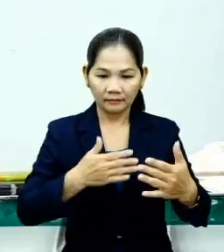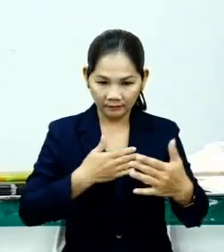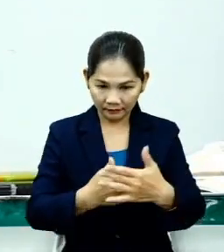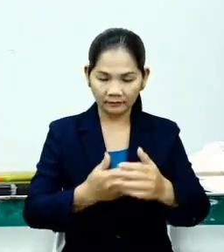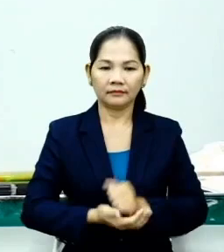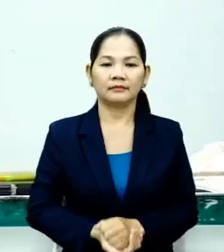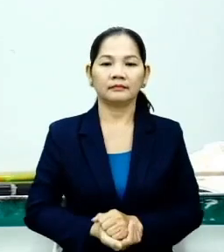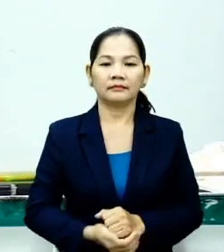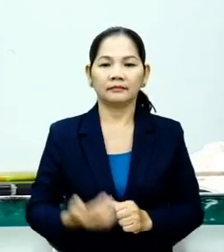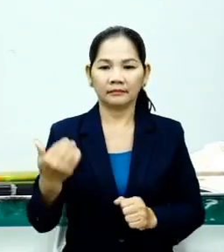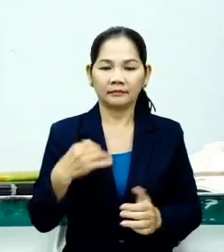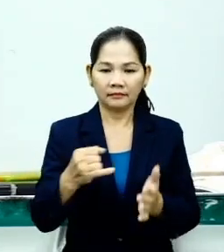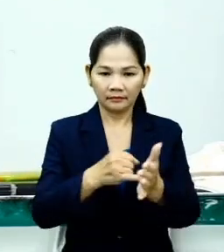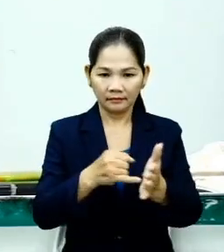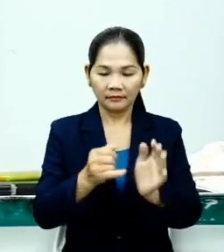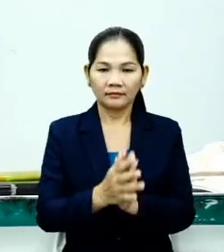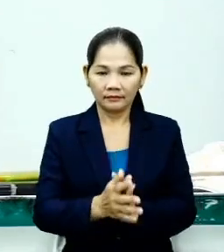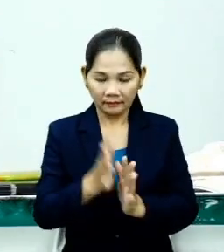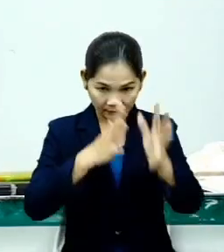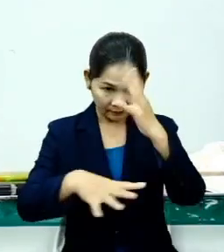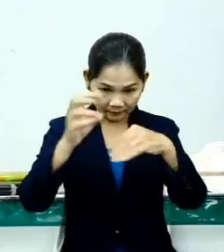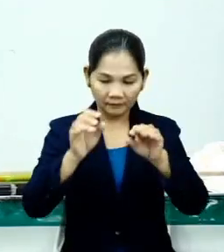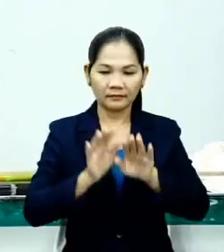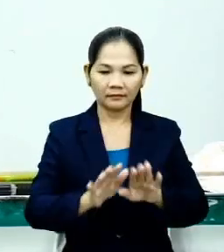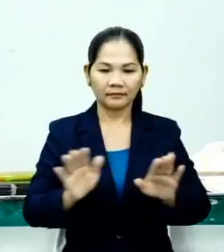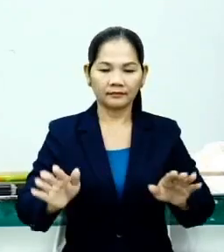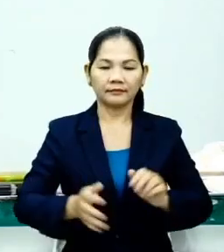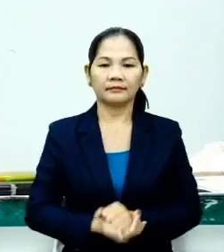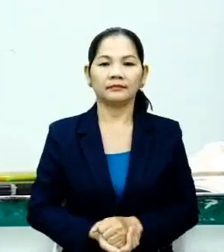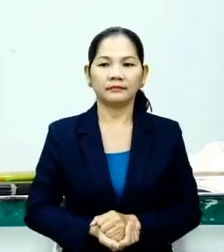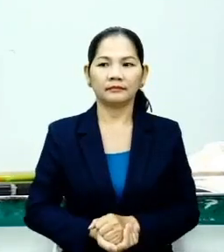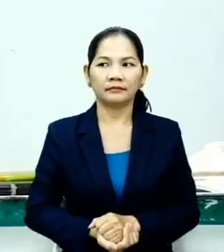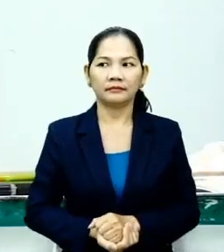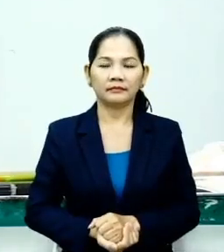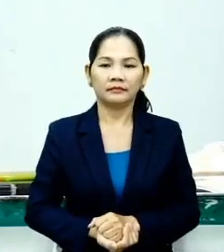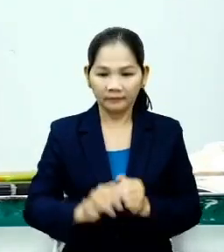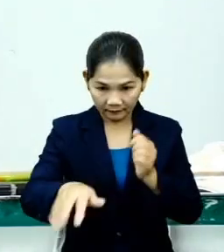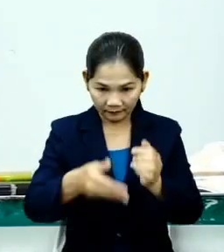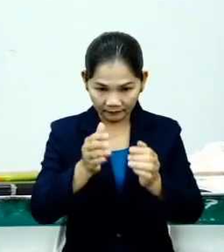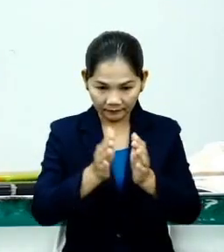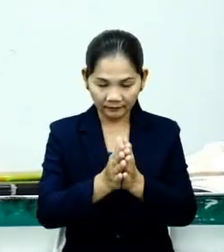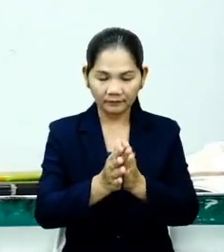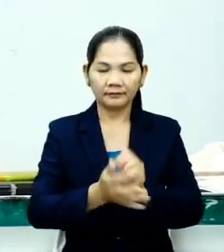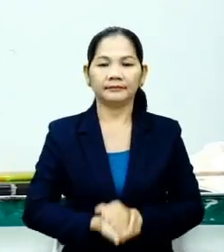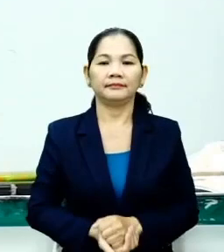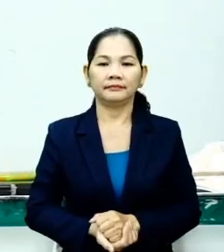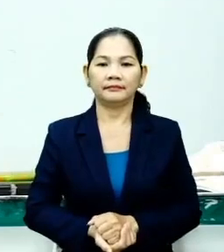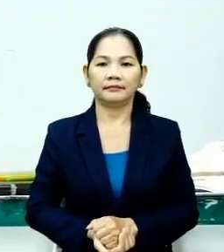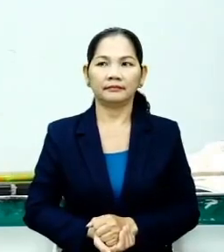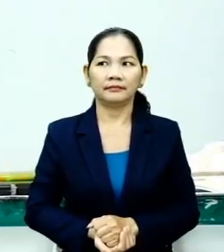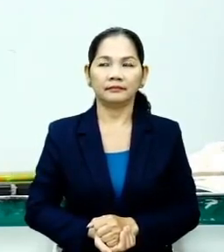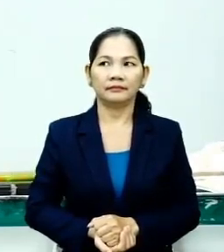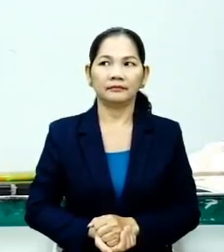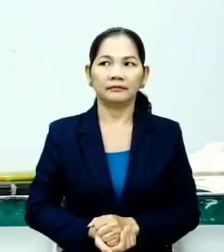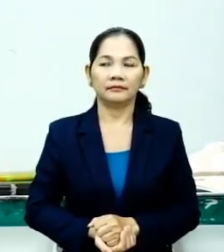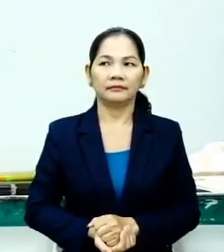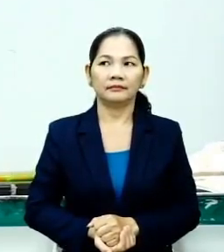con. Đầm bây nghi xua đo ca riêng rồi bỏ con tặng ạc nè. Chà ạc con chân.